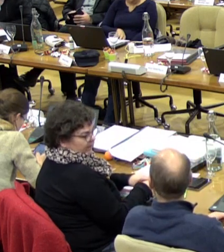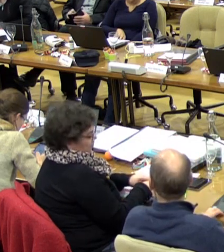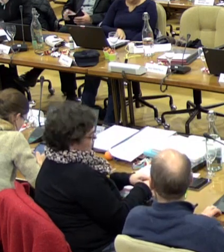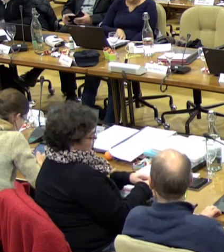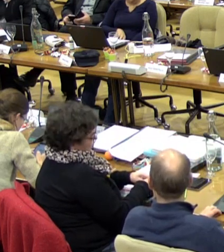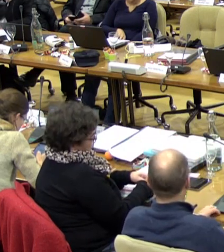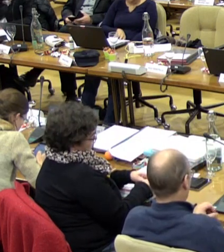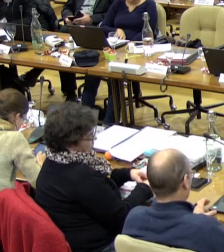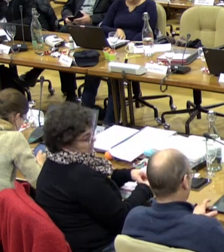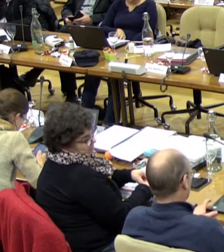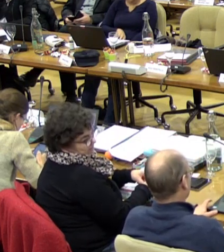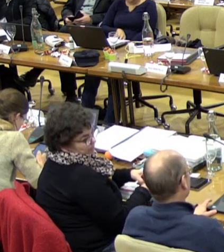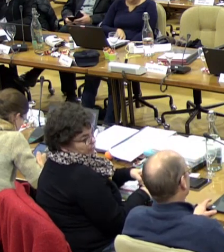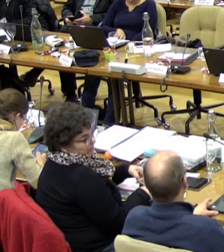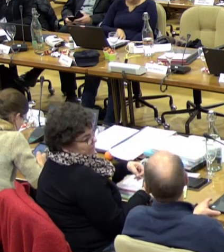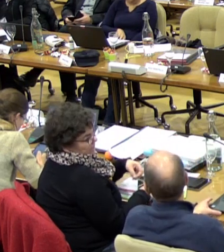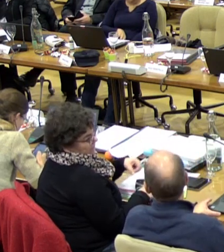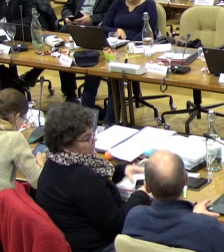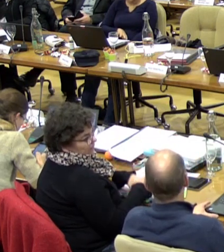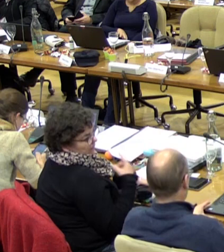visibles encore manon